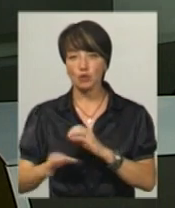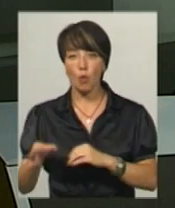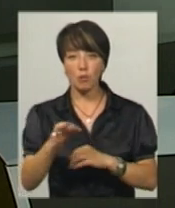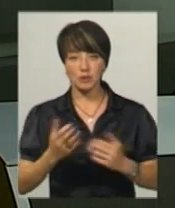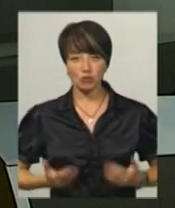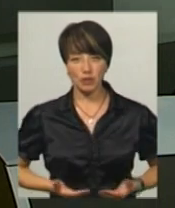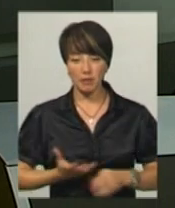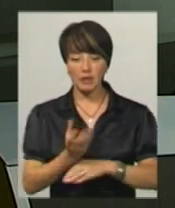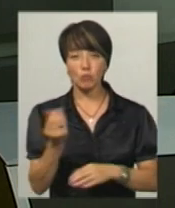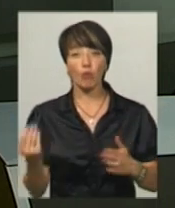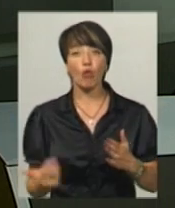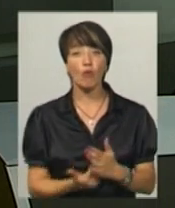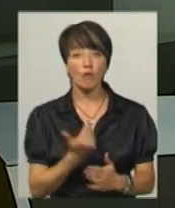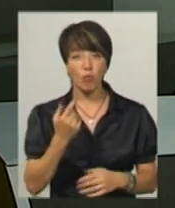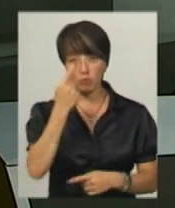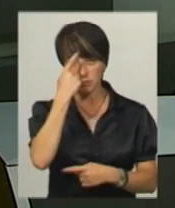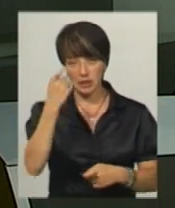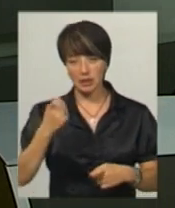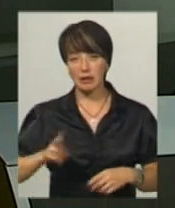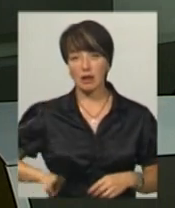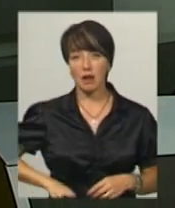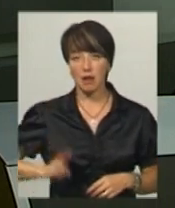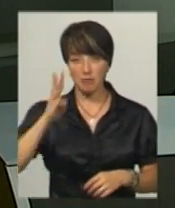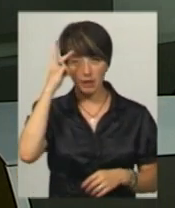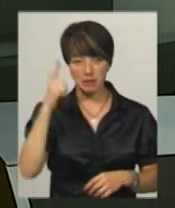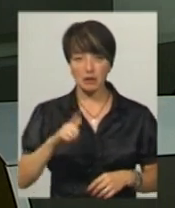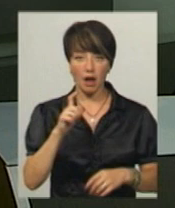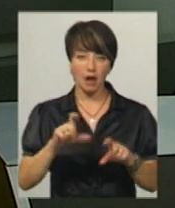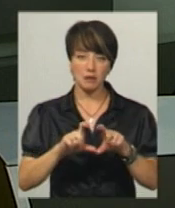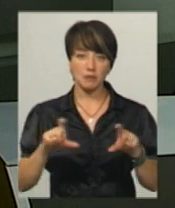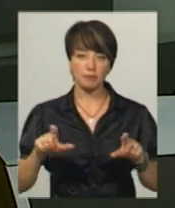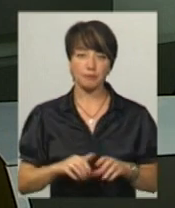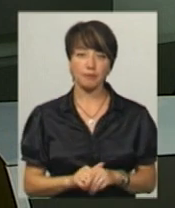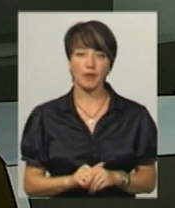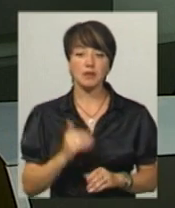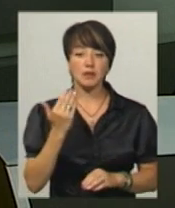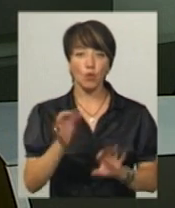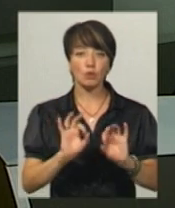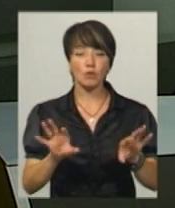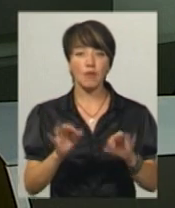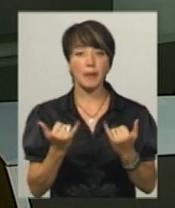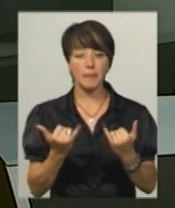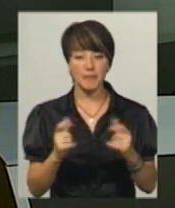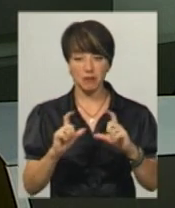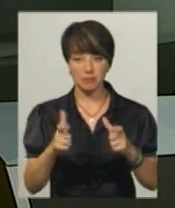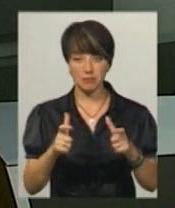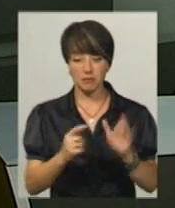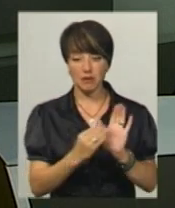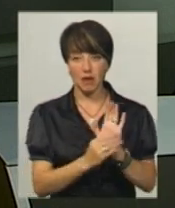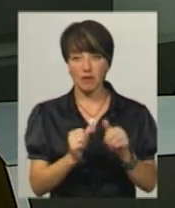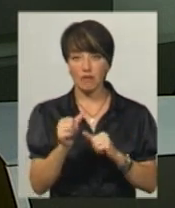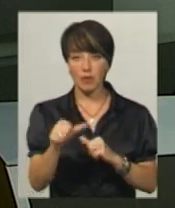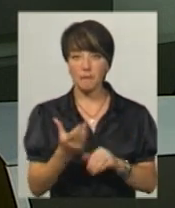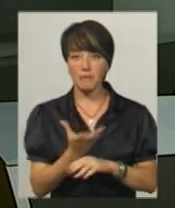платитимуть по-новому. Про це повідомив технічний директор ПАТ «Хмельницьгаз» Дмитро Дідич. За його словами, відтепер з платіжок на газ